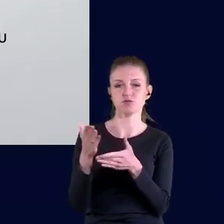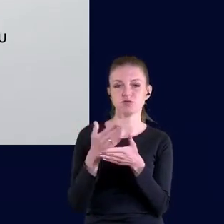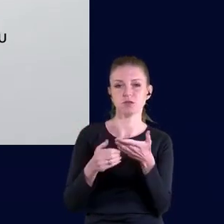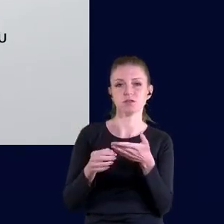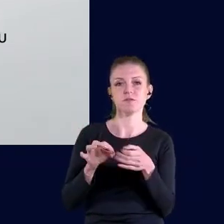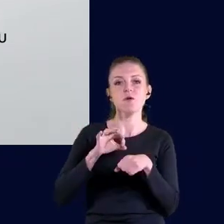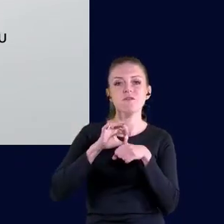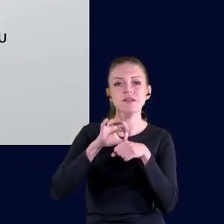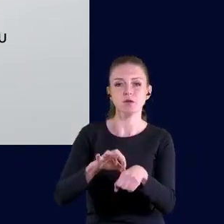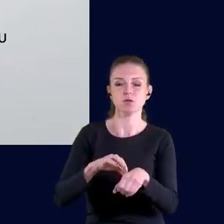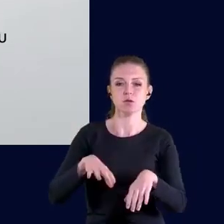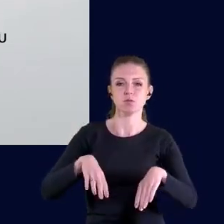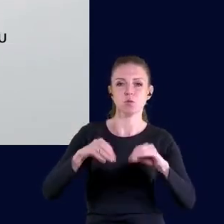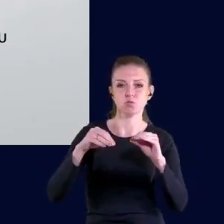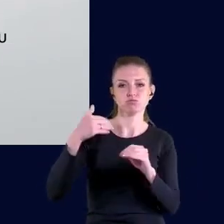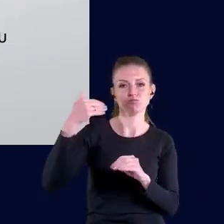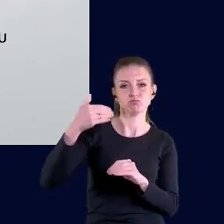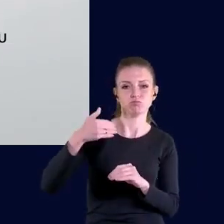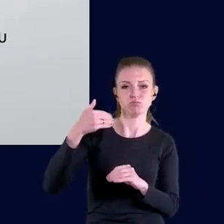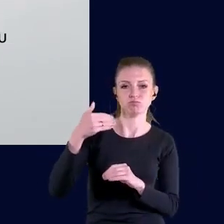wprowadzająca część